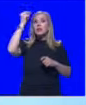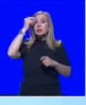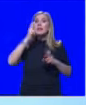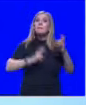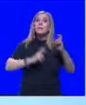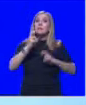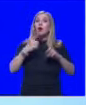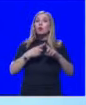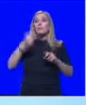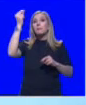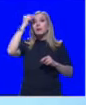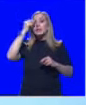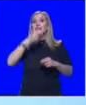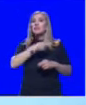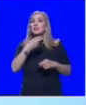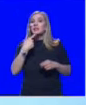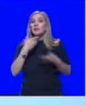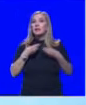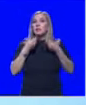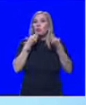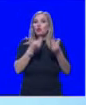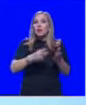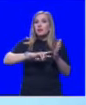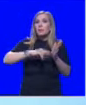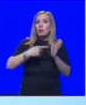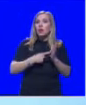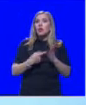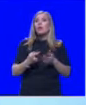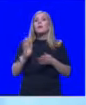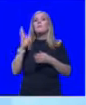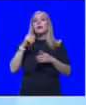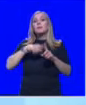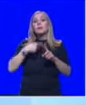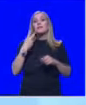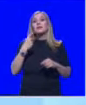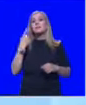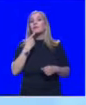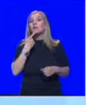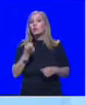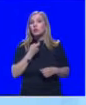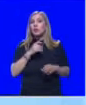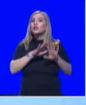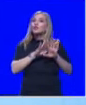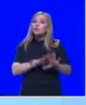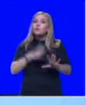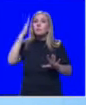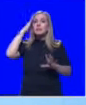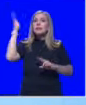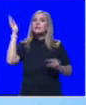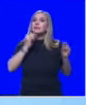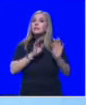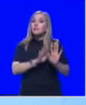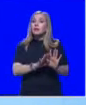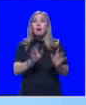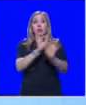от български фирми. За това нещо съм оставил проект от май месец 2021 година, стои в Министерски съвет